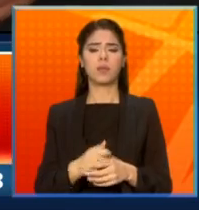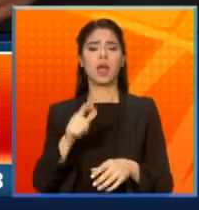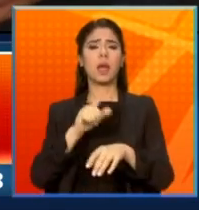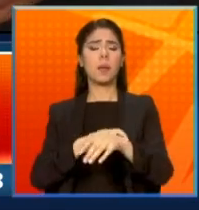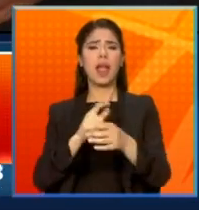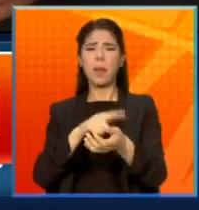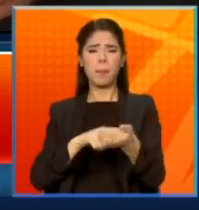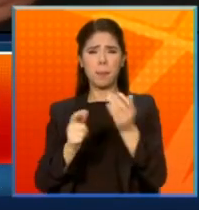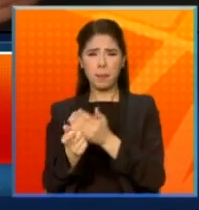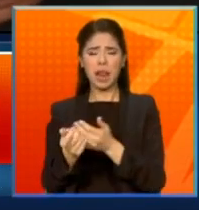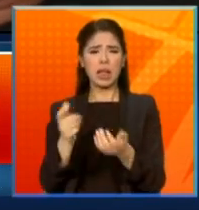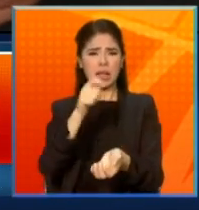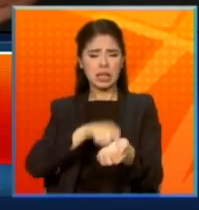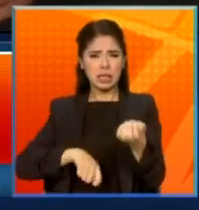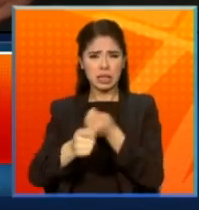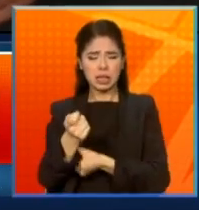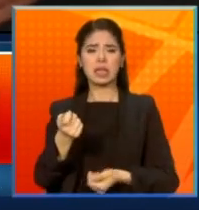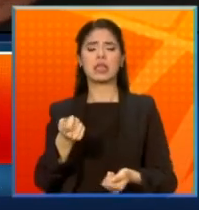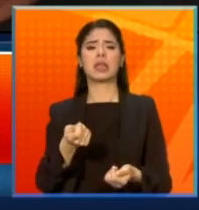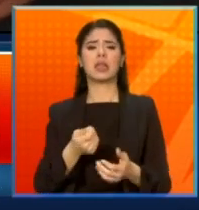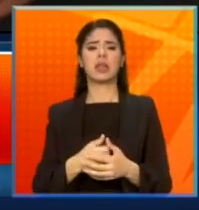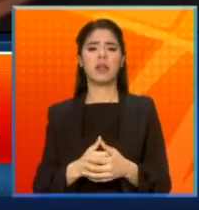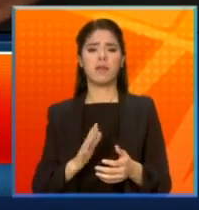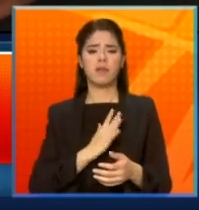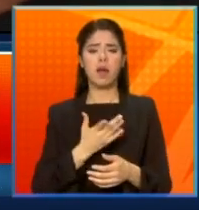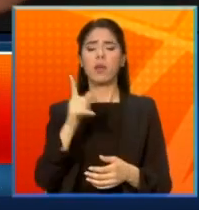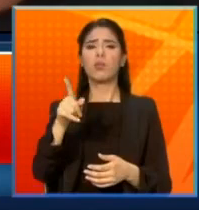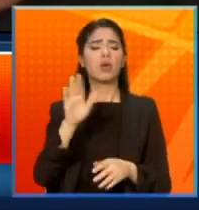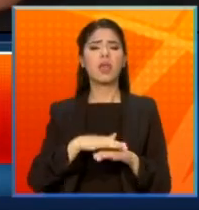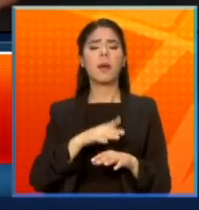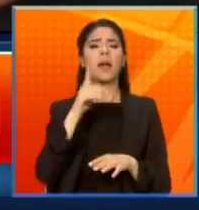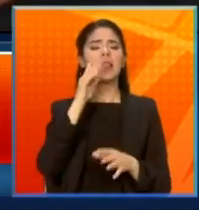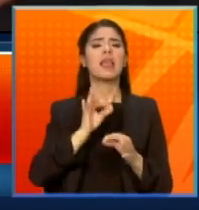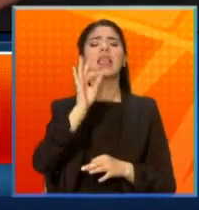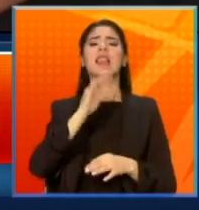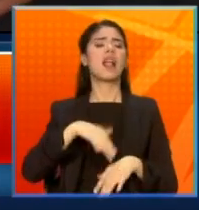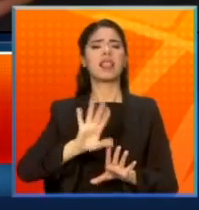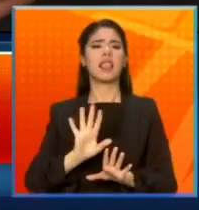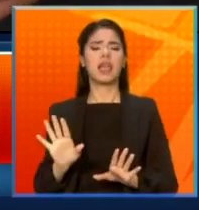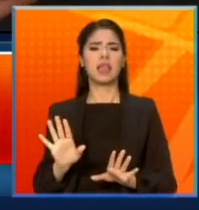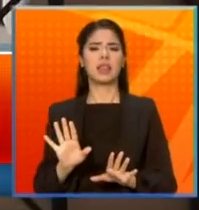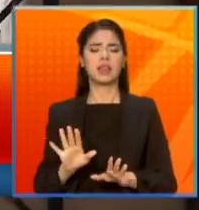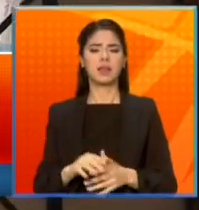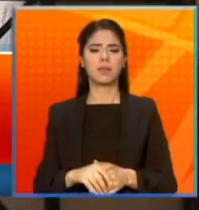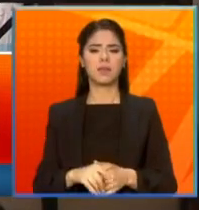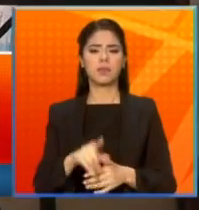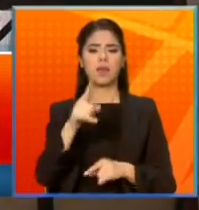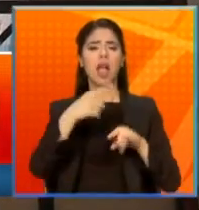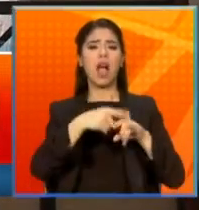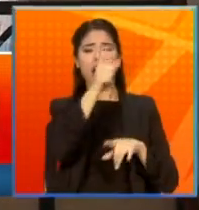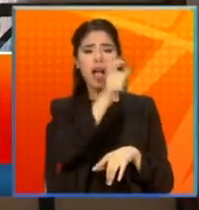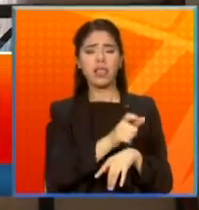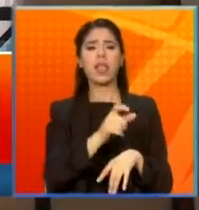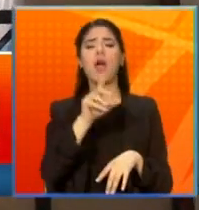Bilekleri kesiliyor. Bunu yapan zaten insan değil. İnsan evladı değil zaten bunu yapan. Hande henüz